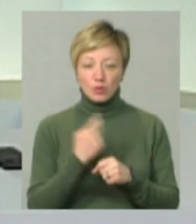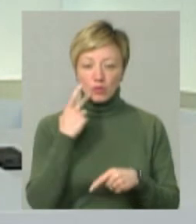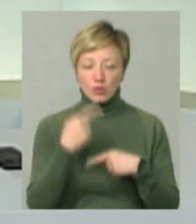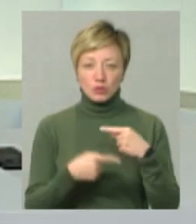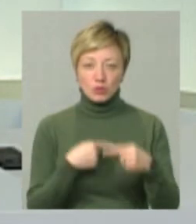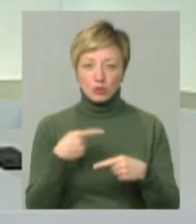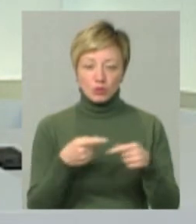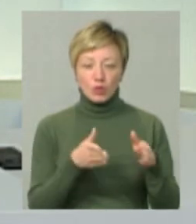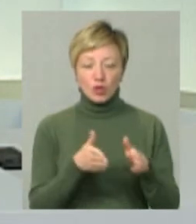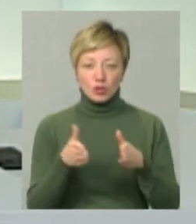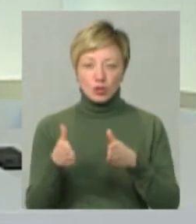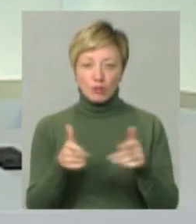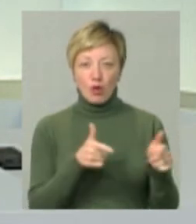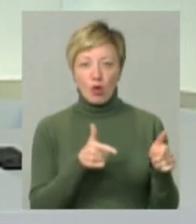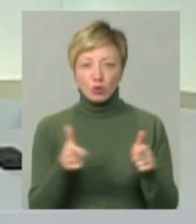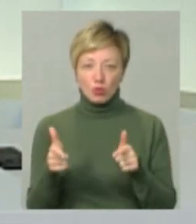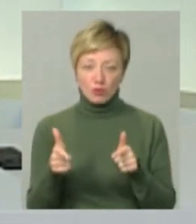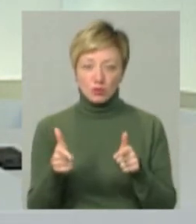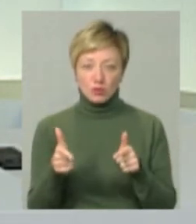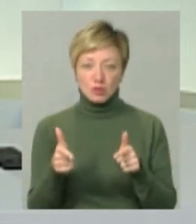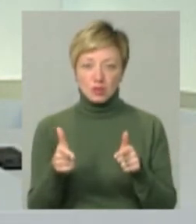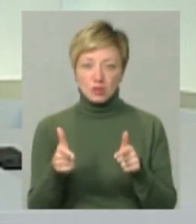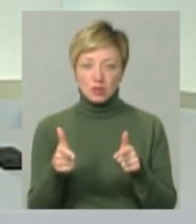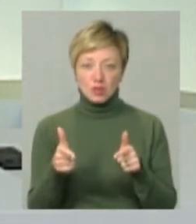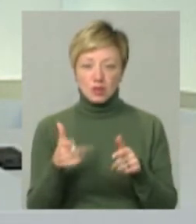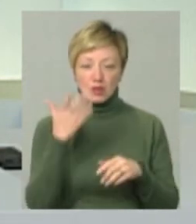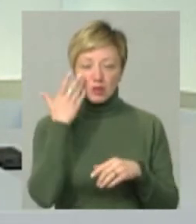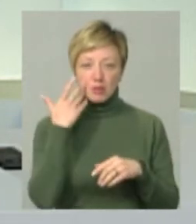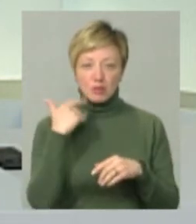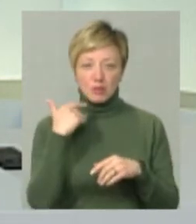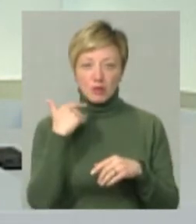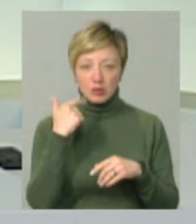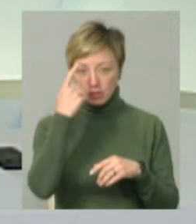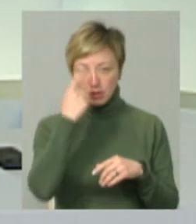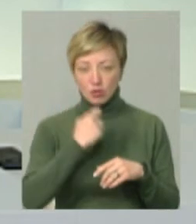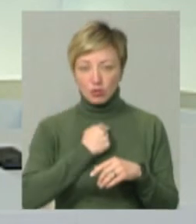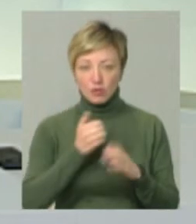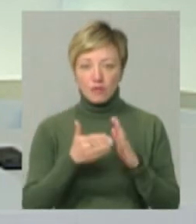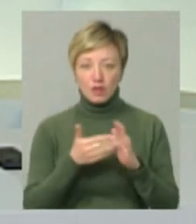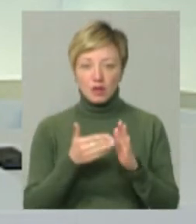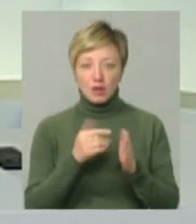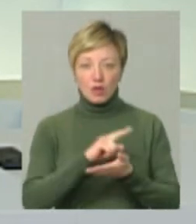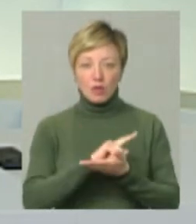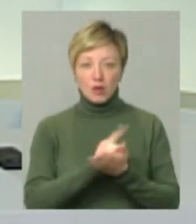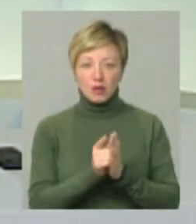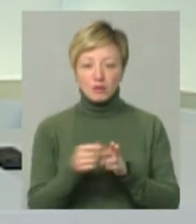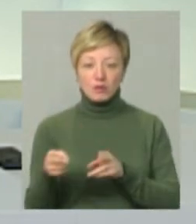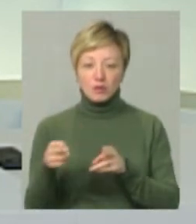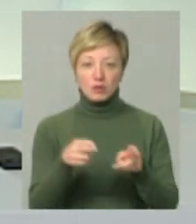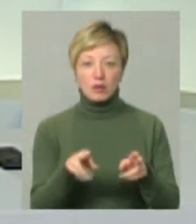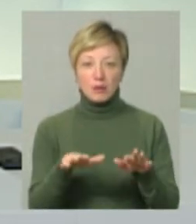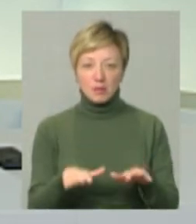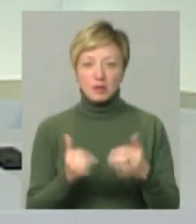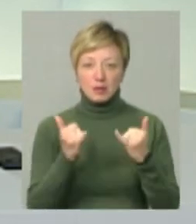працюють в постійному режимі готовності, та при надходженні викликів вони оперативно